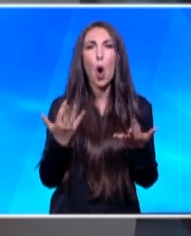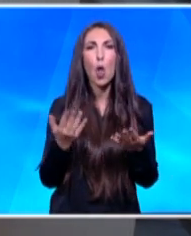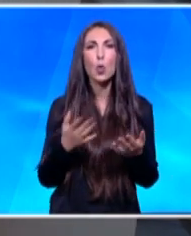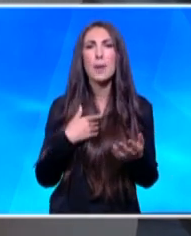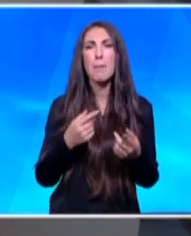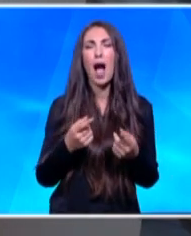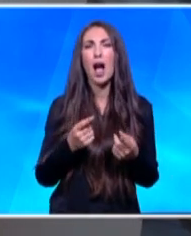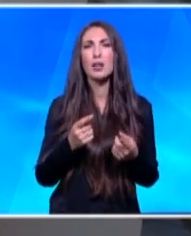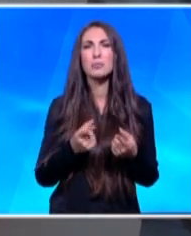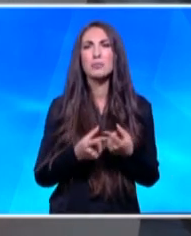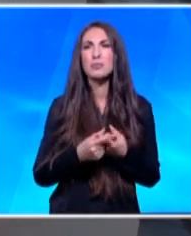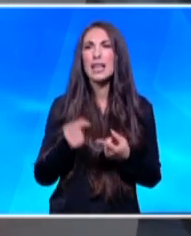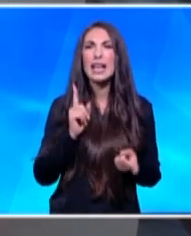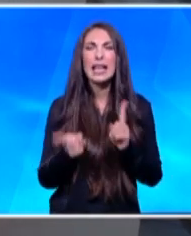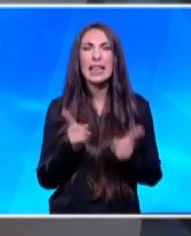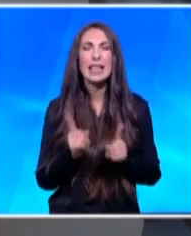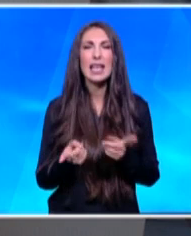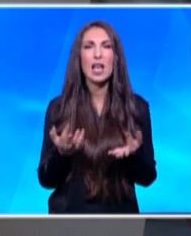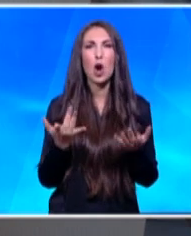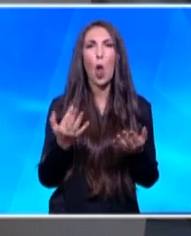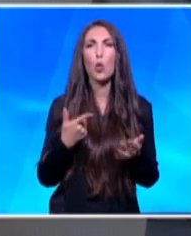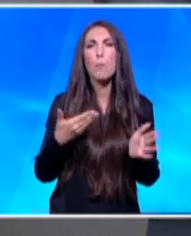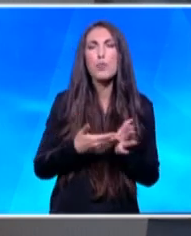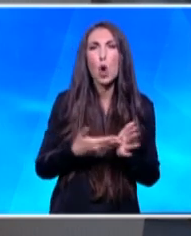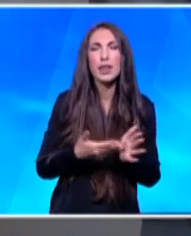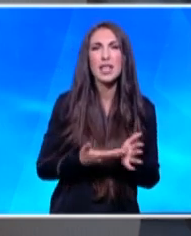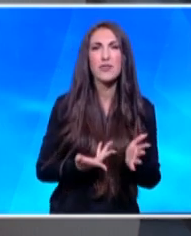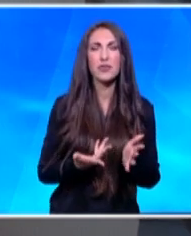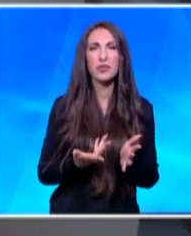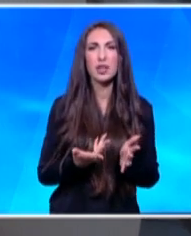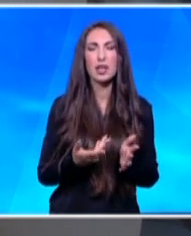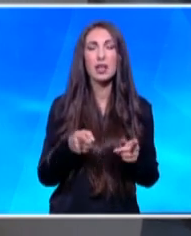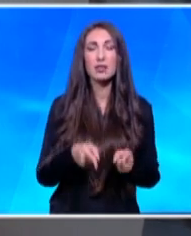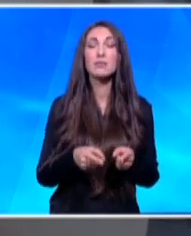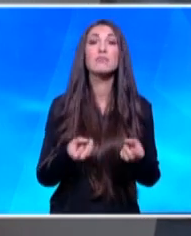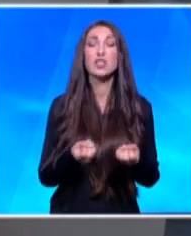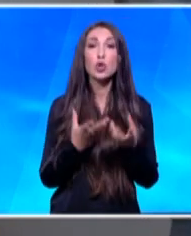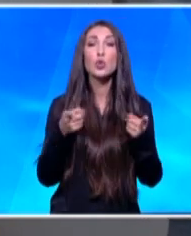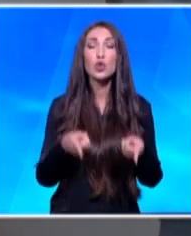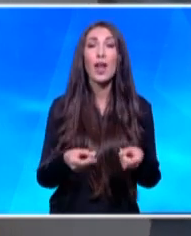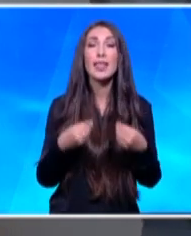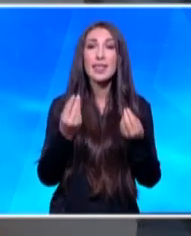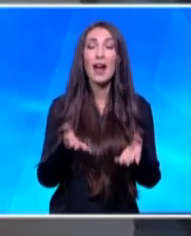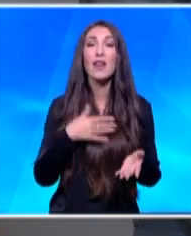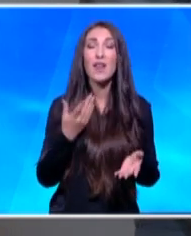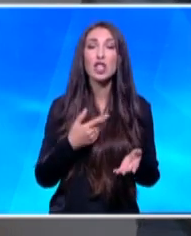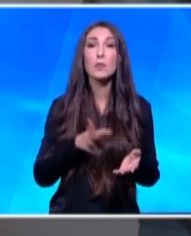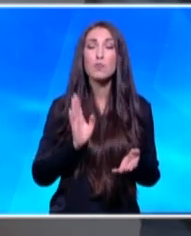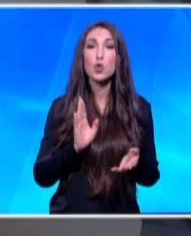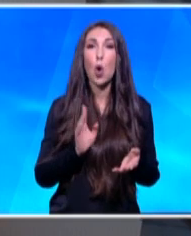критики да имаше към тях, колкото и възражения, всъщност вече дават и дават сериозни